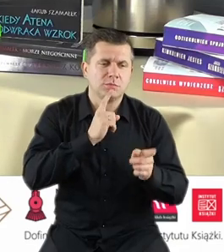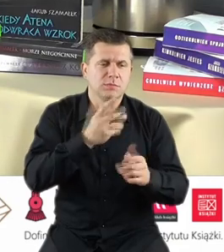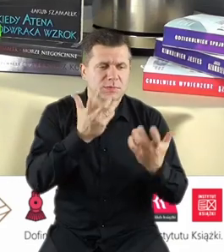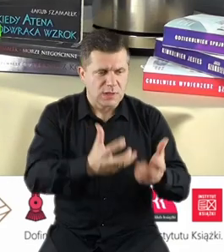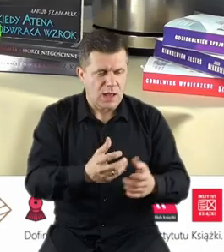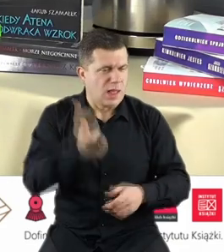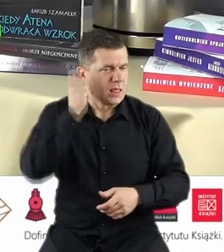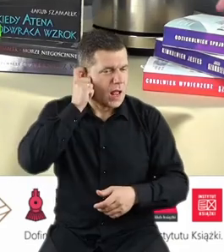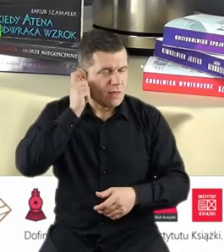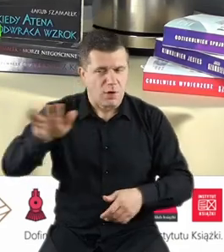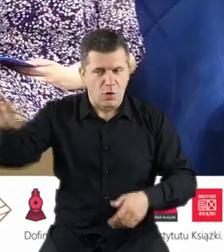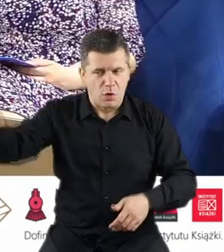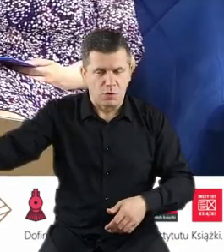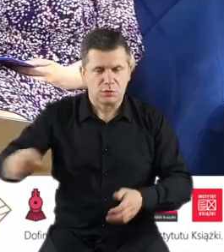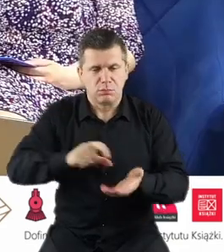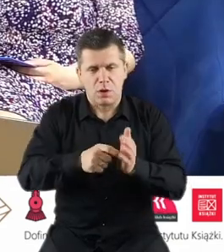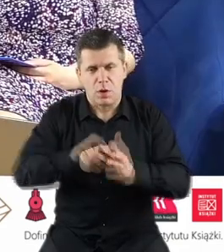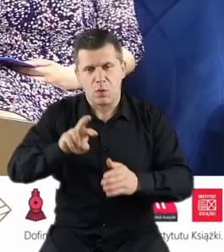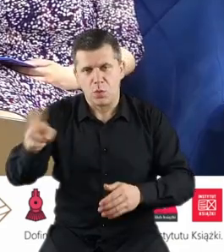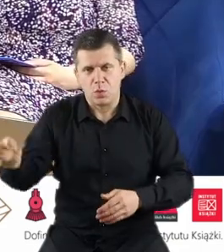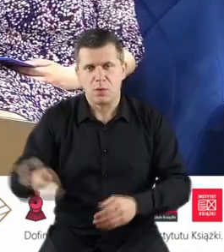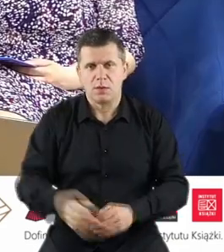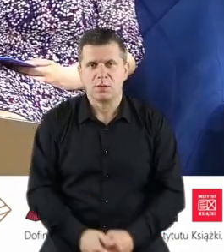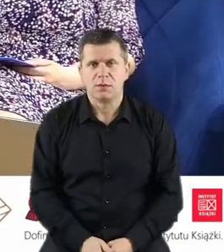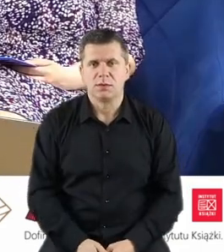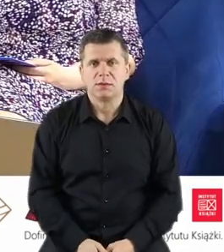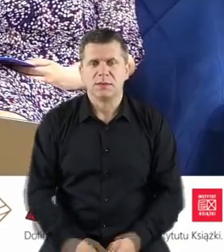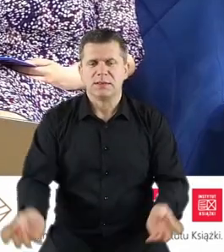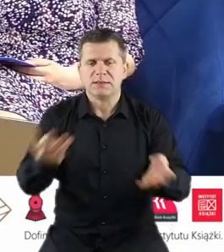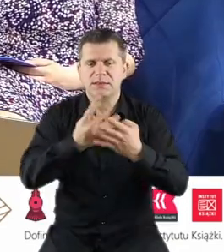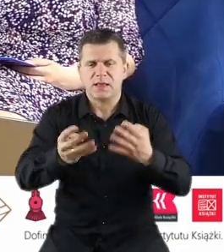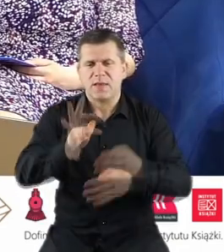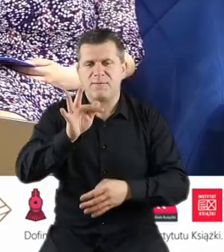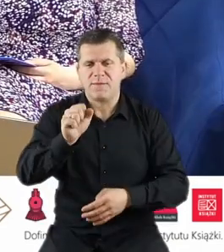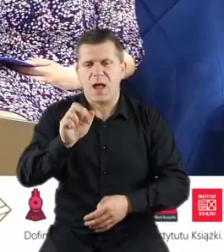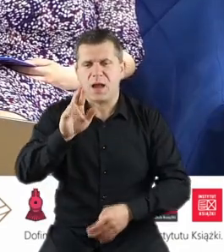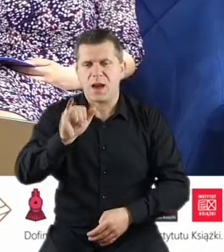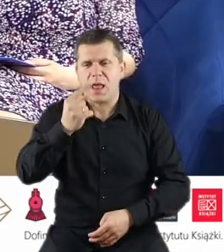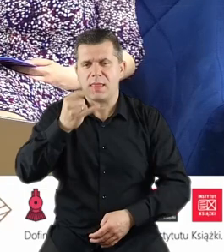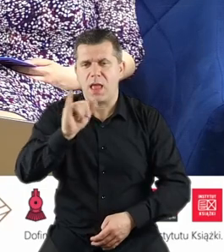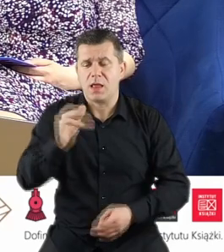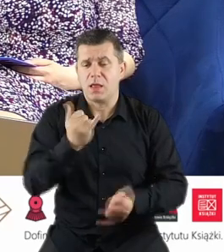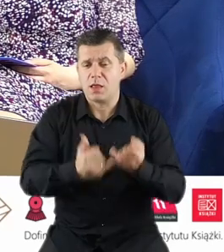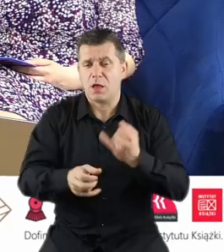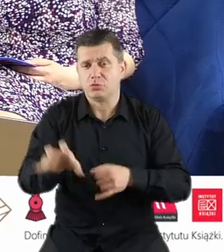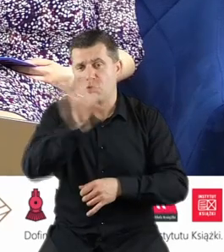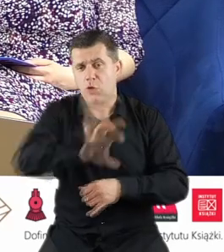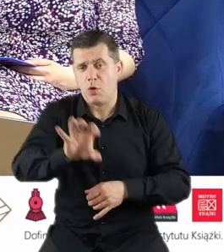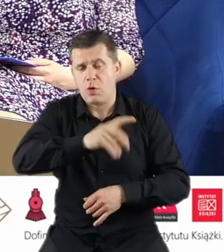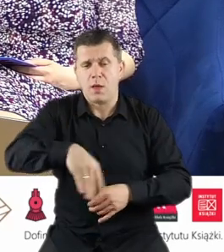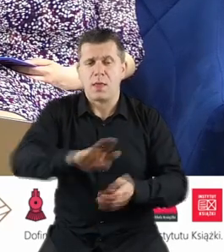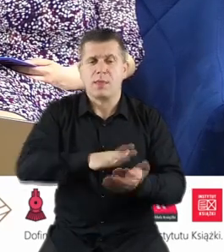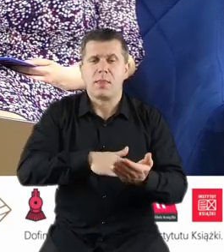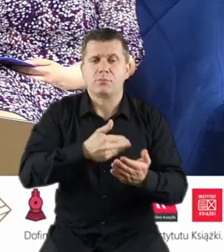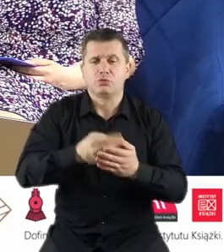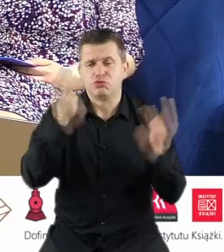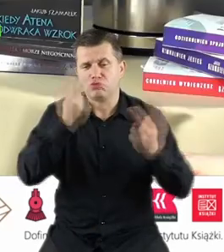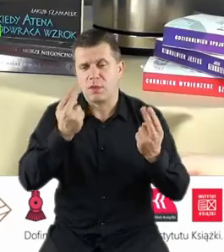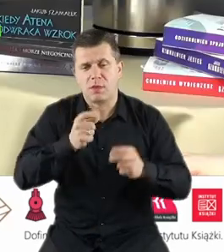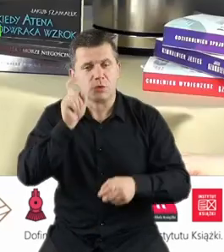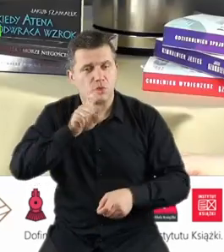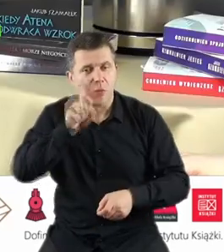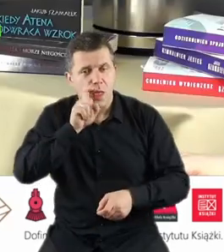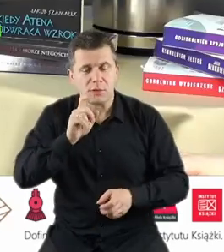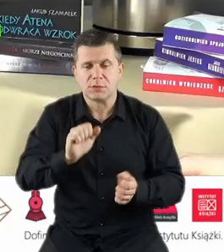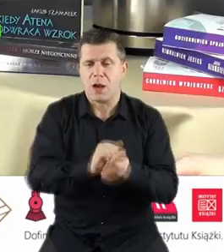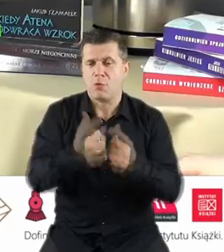woreczki W Faradaya, sensie, dobrze no, pamiętam? saszka Faradaya, tak, to jest jakby dla osób, które... Jeżeli nas oglądają jacyś dziennikarze śledczy albo osoby, które no,